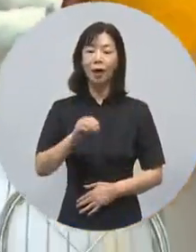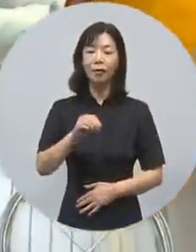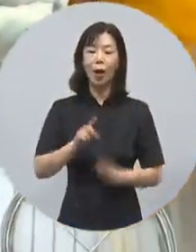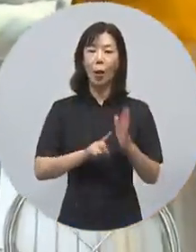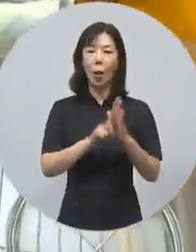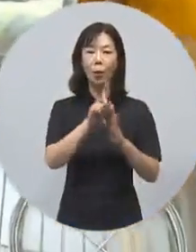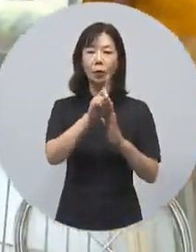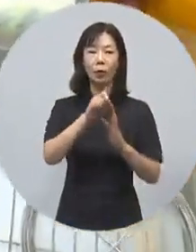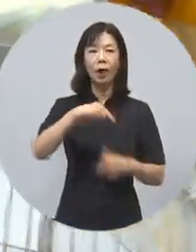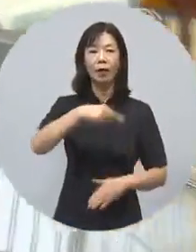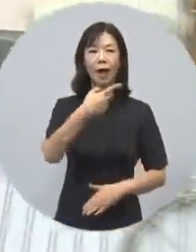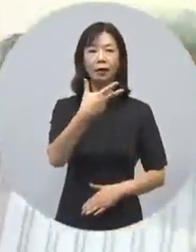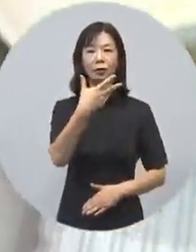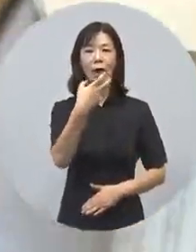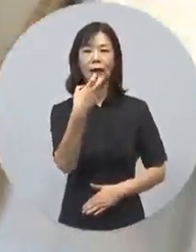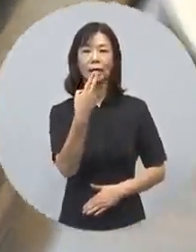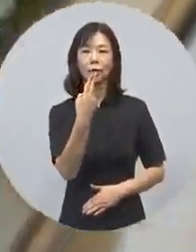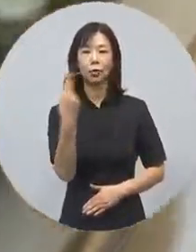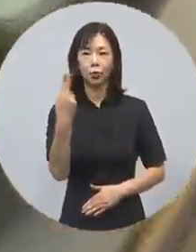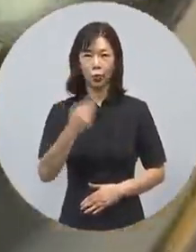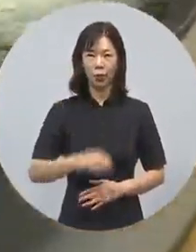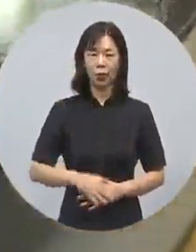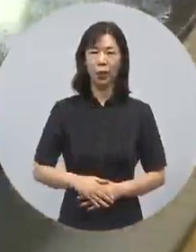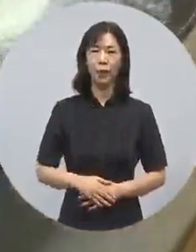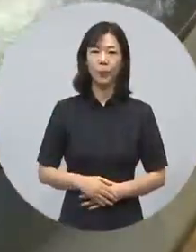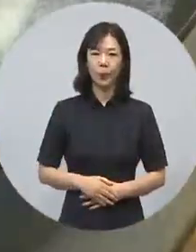180度の温度ですね。 はい、